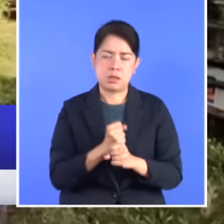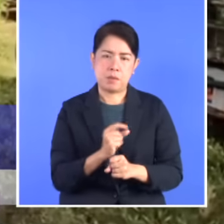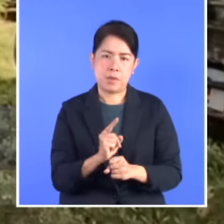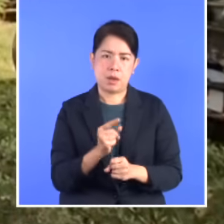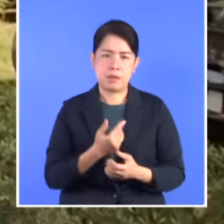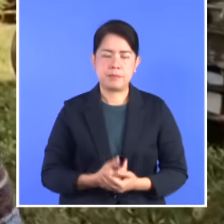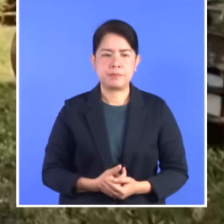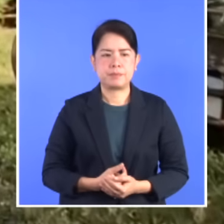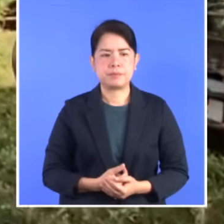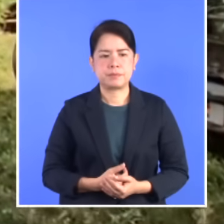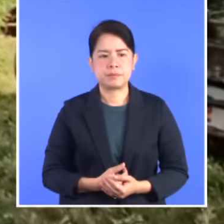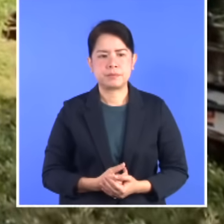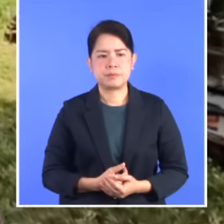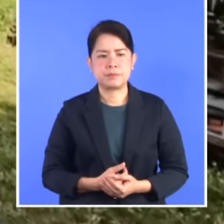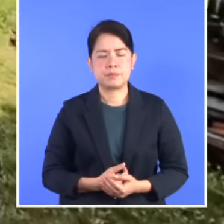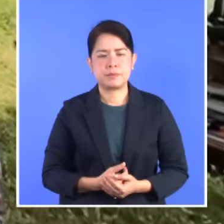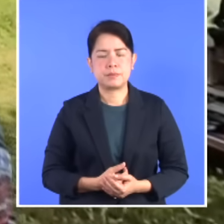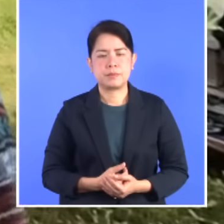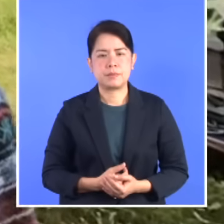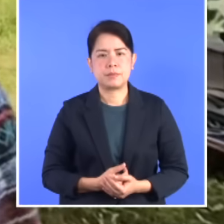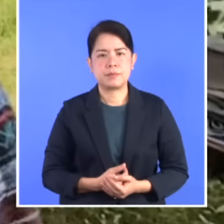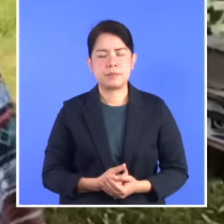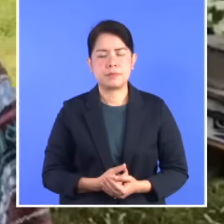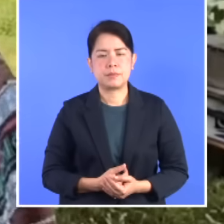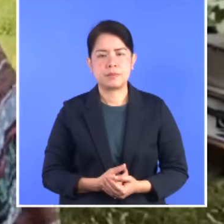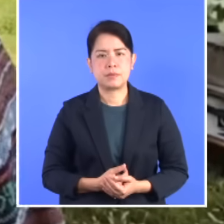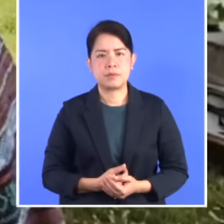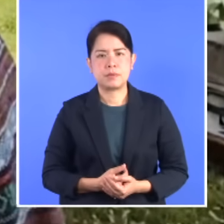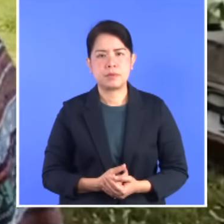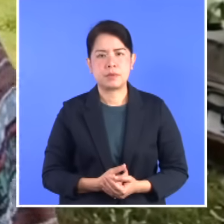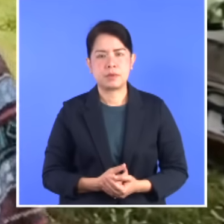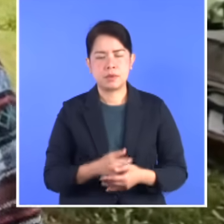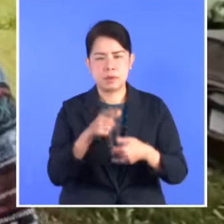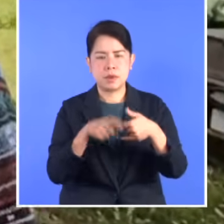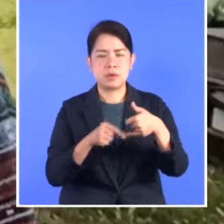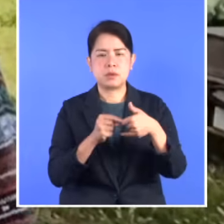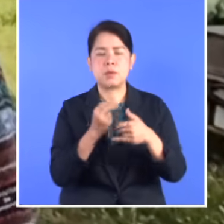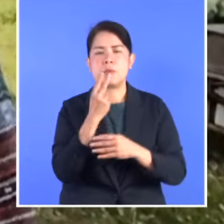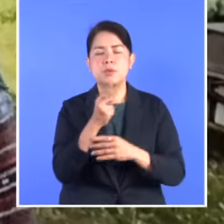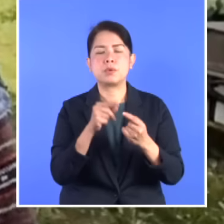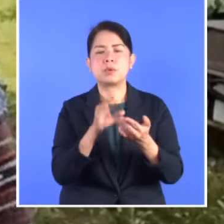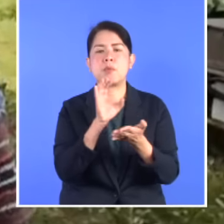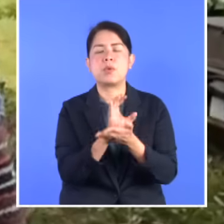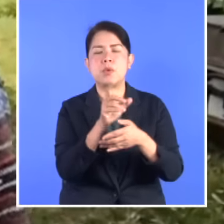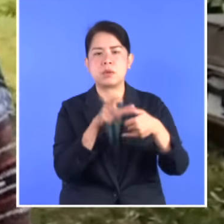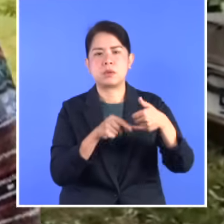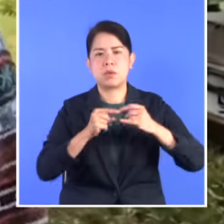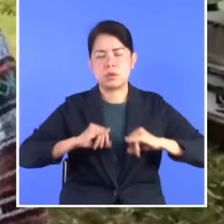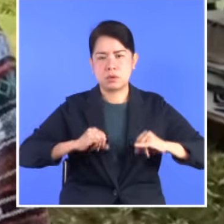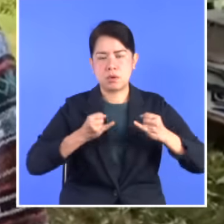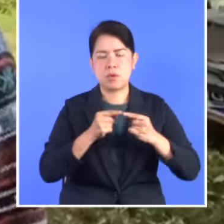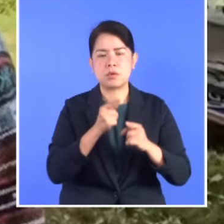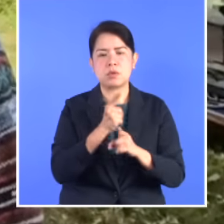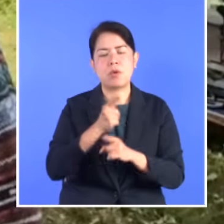ที่เนี่ยนี่คือหนึ่งในผู้เสียหายนะมาฟังผู้ที่ถูกกล่าวหาหน่อย เป็นตำรวจใช ่ ไหม ใช่ใช่ใช่ใช่ช